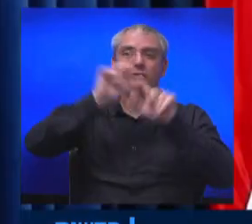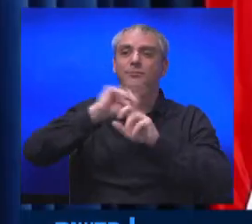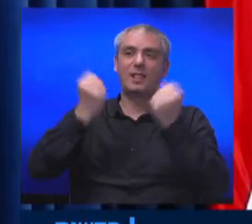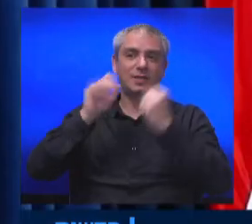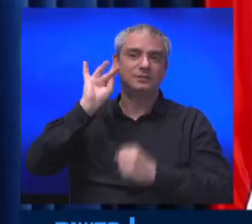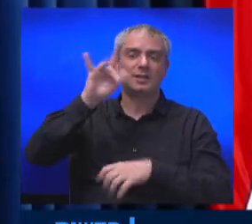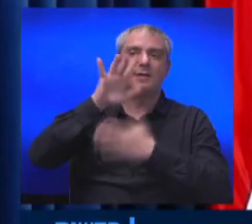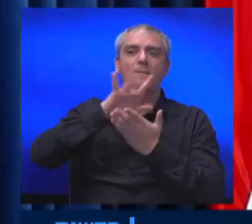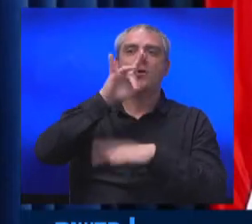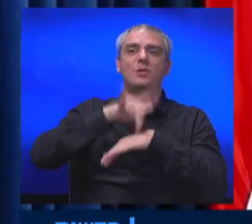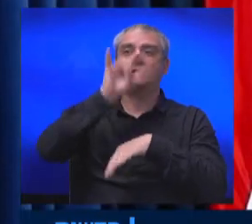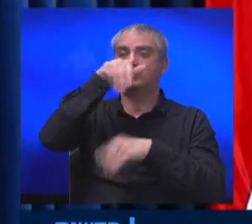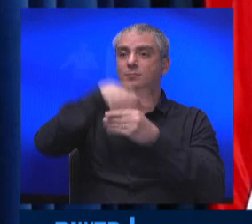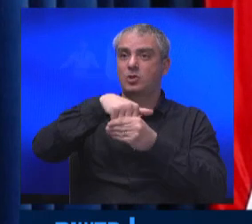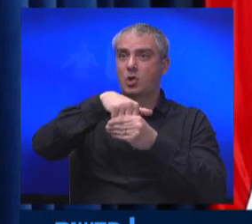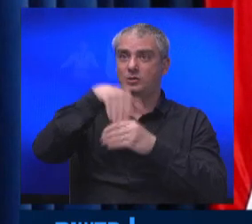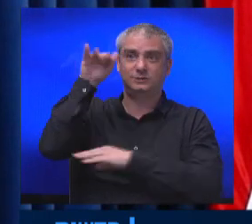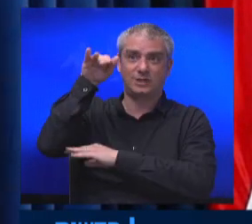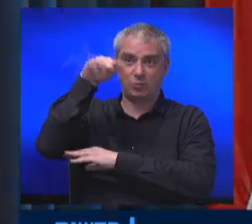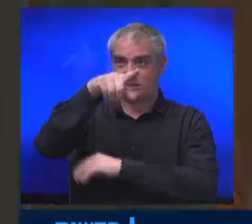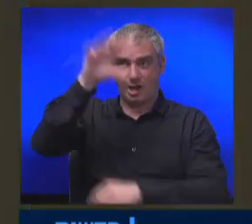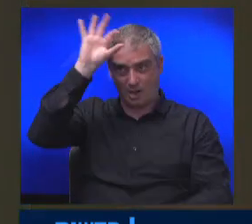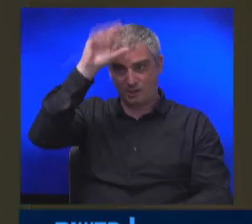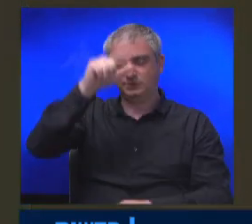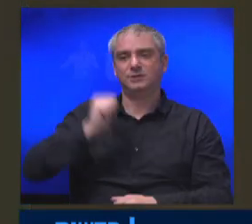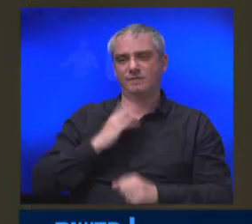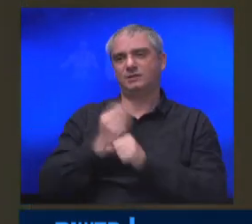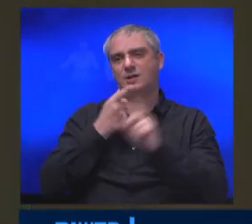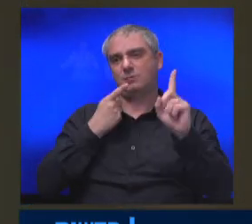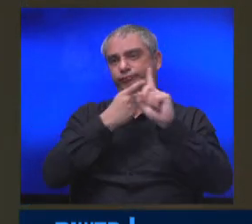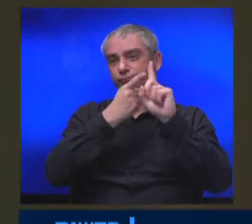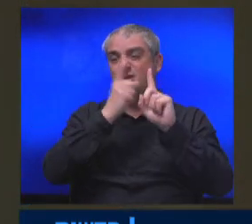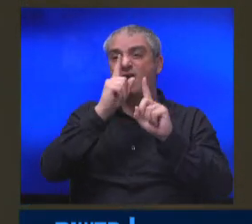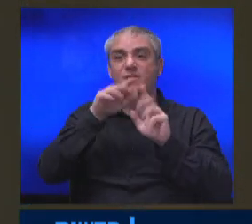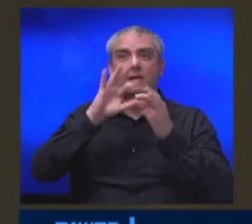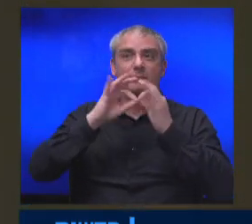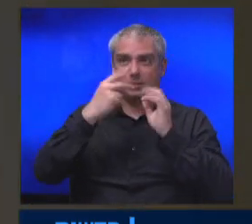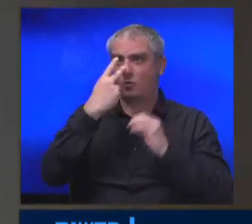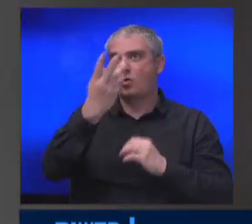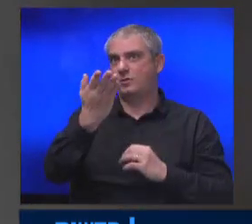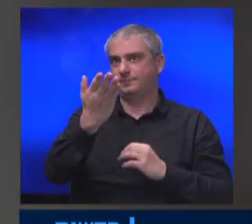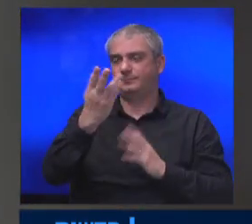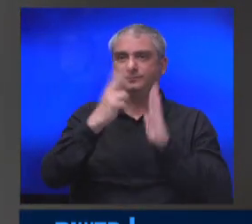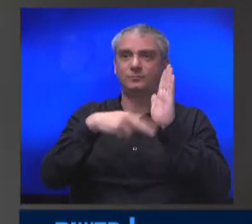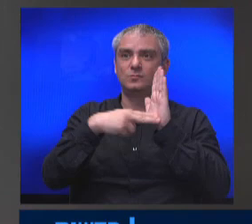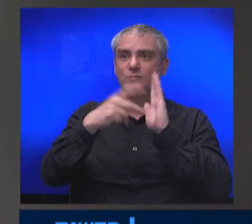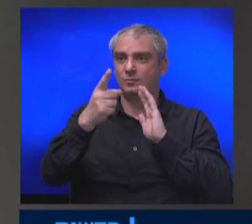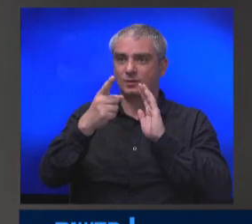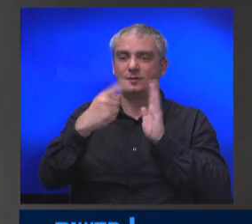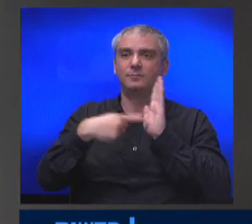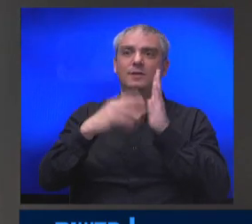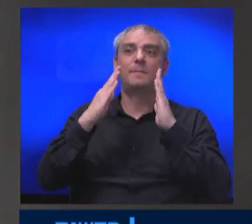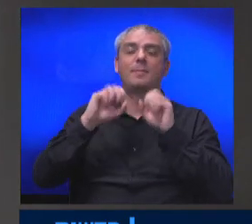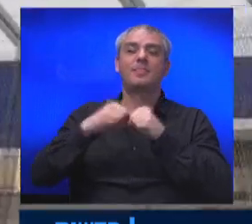בסעודיה. הצבא הסעודי הודיע על סיכול המתקפה, אך ברשתות החברתיות פורסמו התמונות הללו, המציגות נזק שנגרם